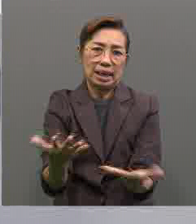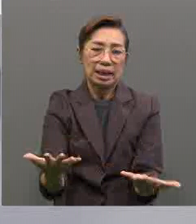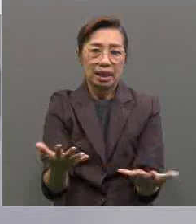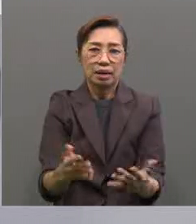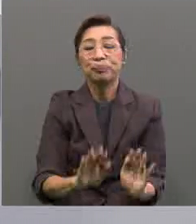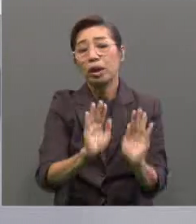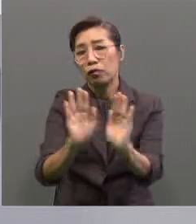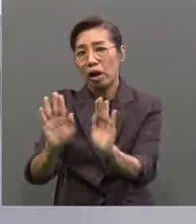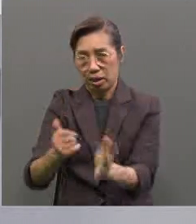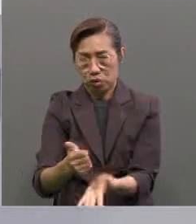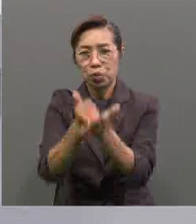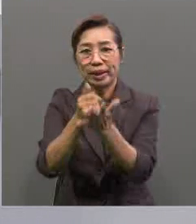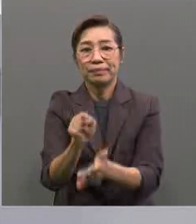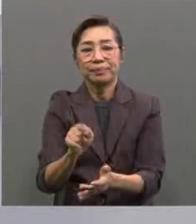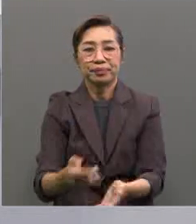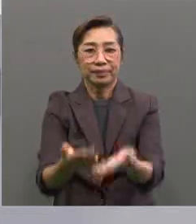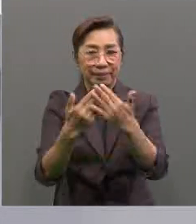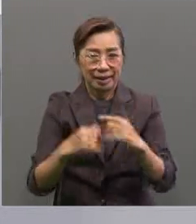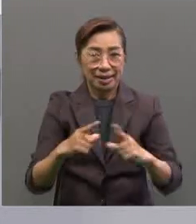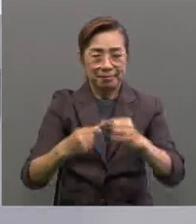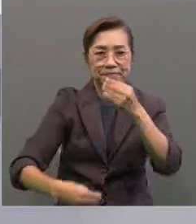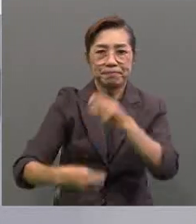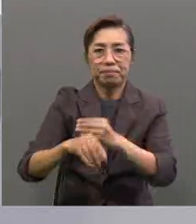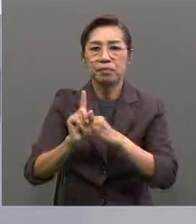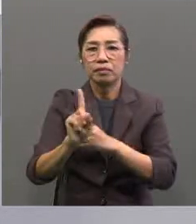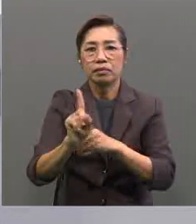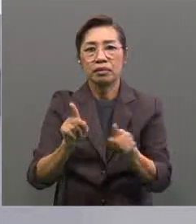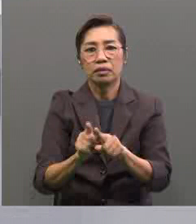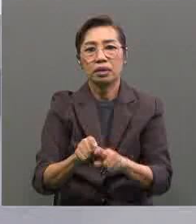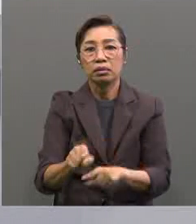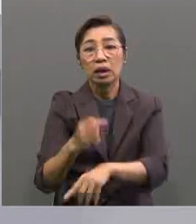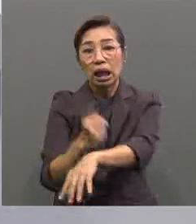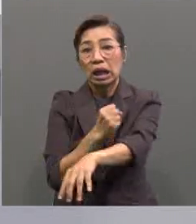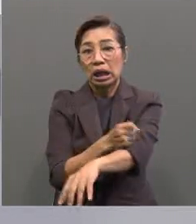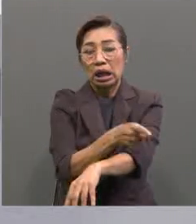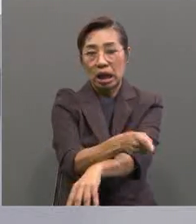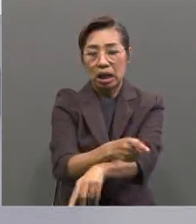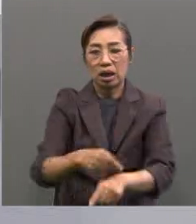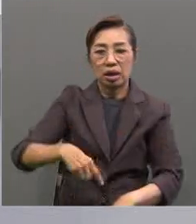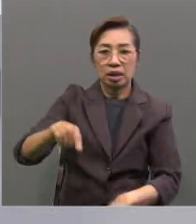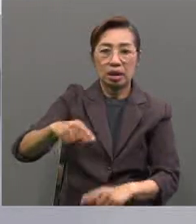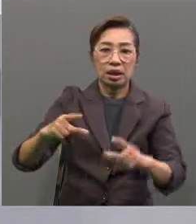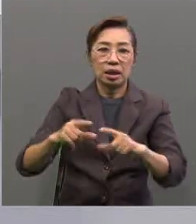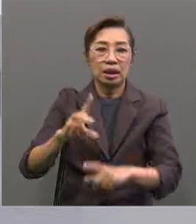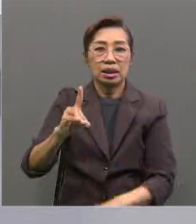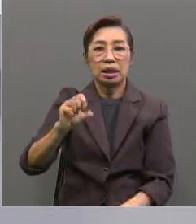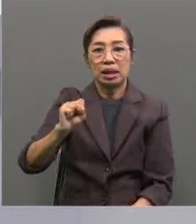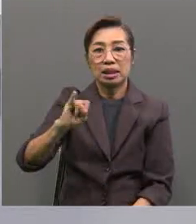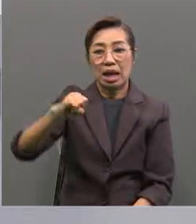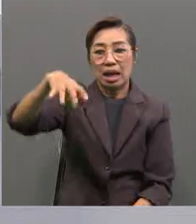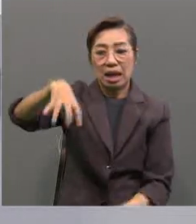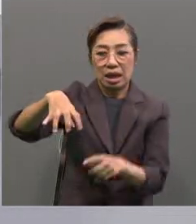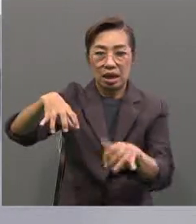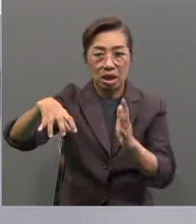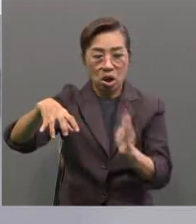่ะฝากไว้แล้วกันมาดูอีกคดีนึงครับเป็นคดีที่ลูกจ้างของกองบริหารคดีพิเศษ DSI เ